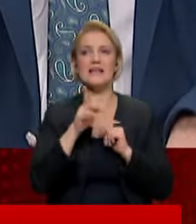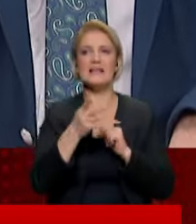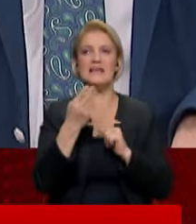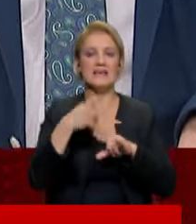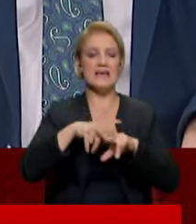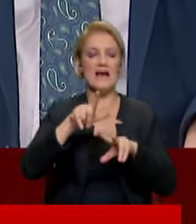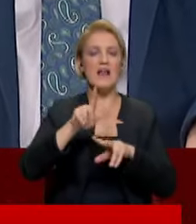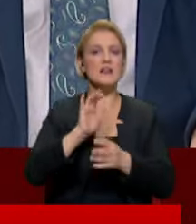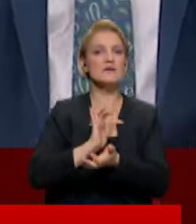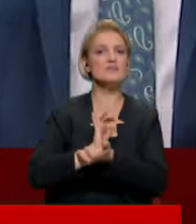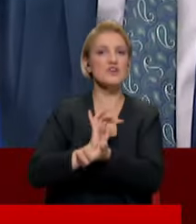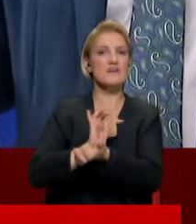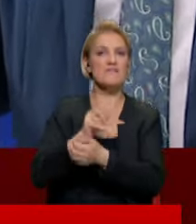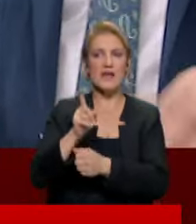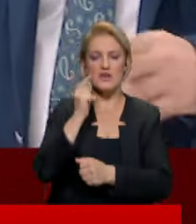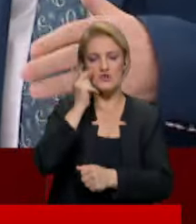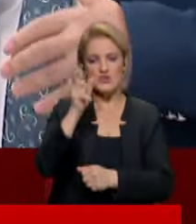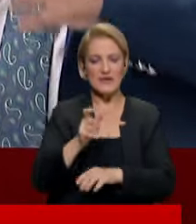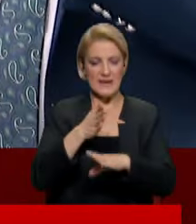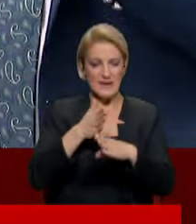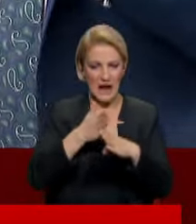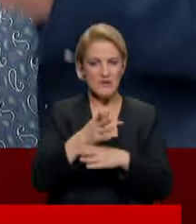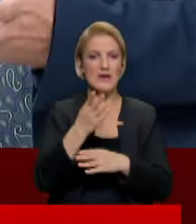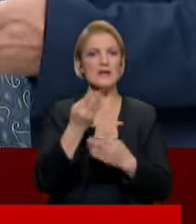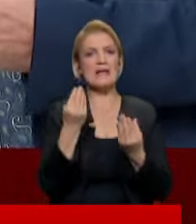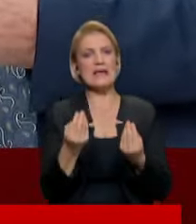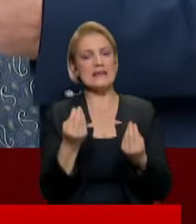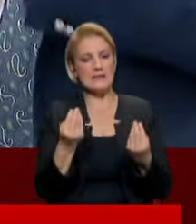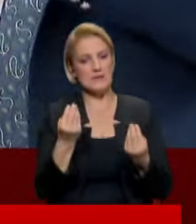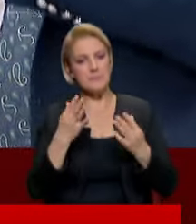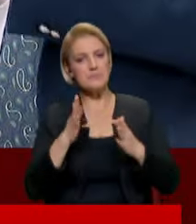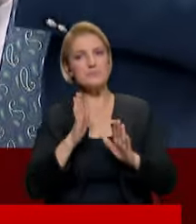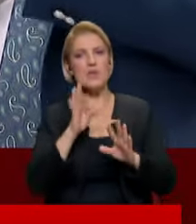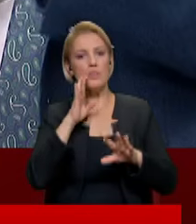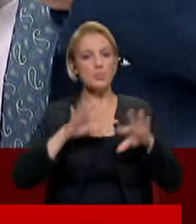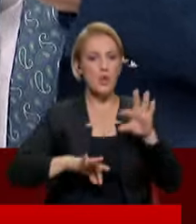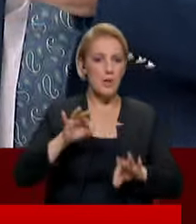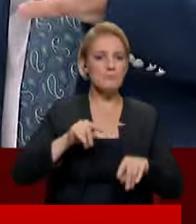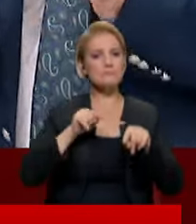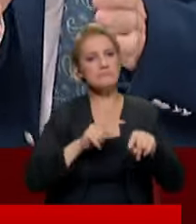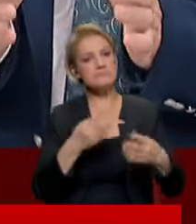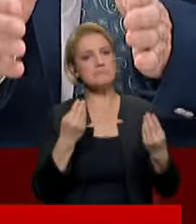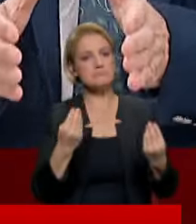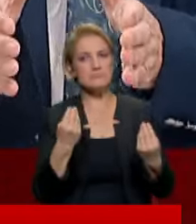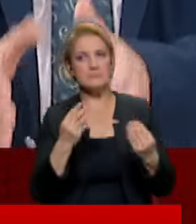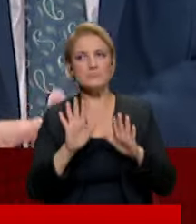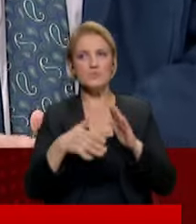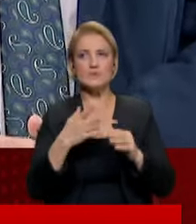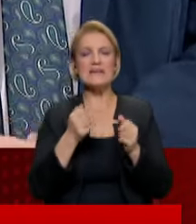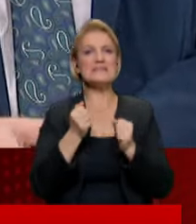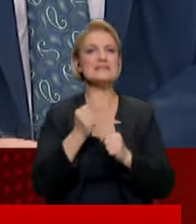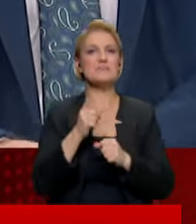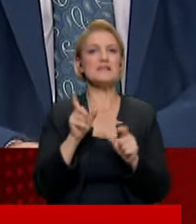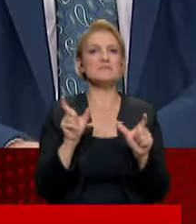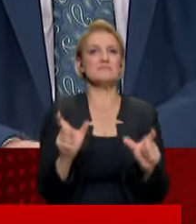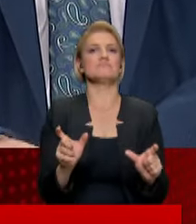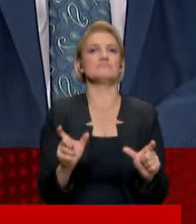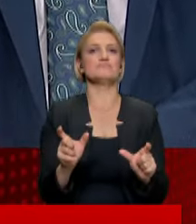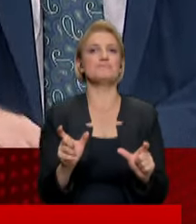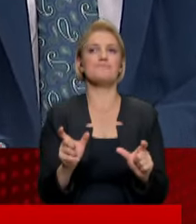ise cezaevinde kişi gerçekten iyi Hall liğini gösteriyor denetleniyor vesaire sonra sıkı bir denetim